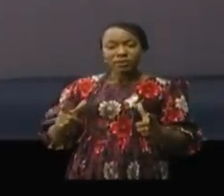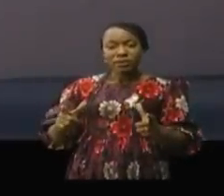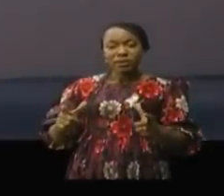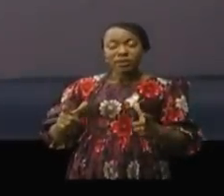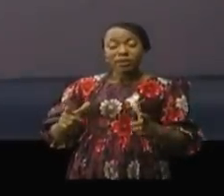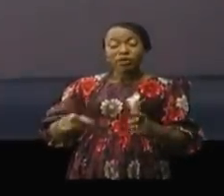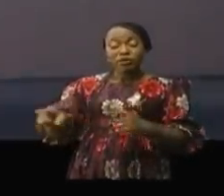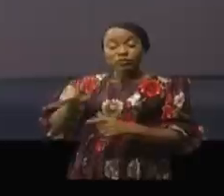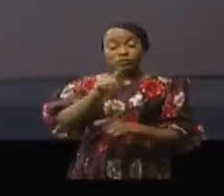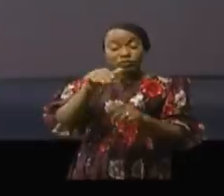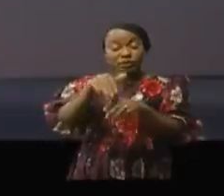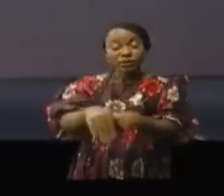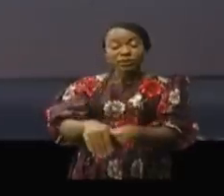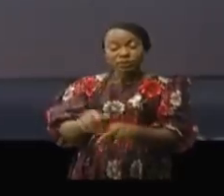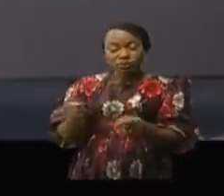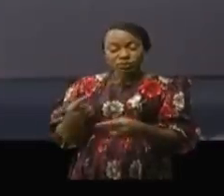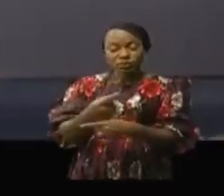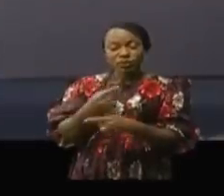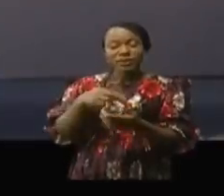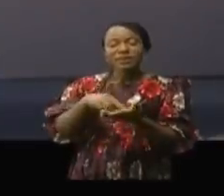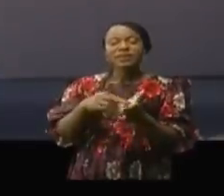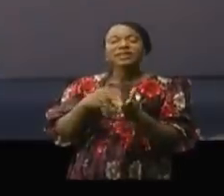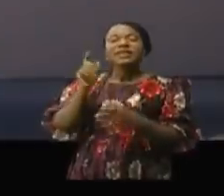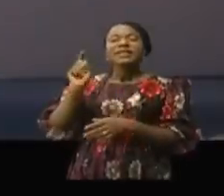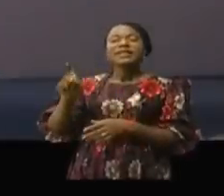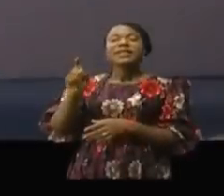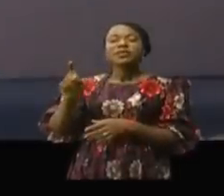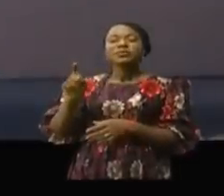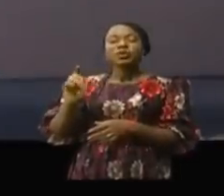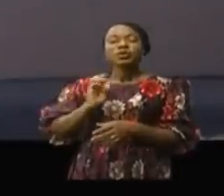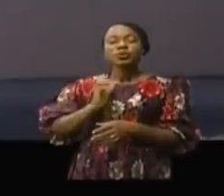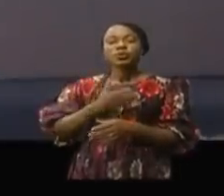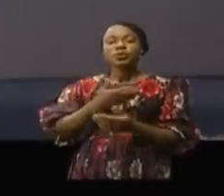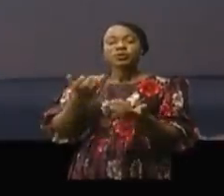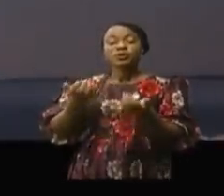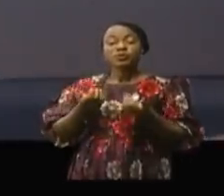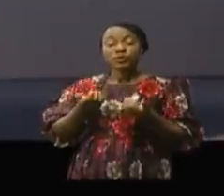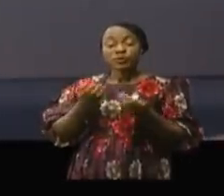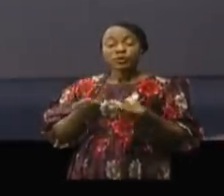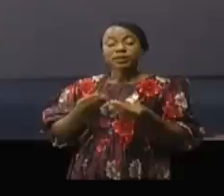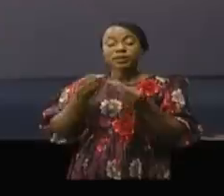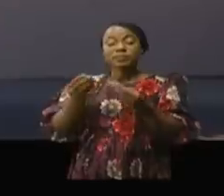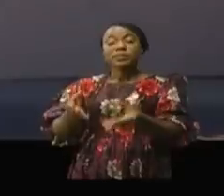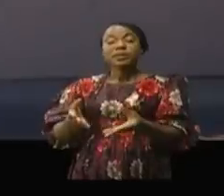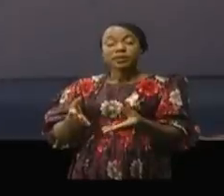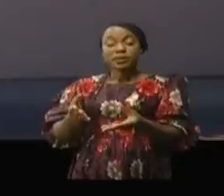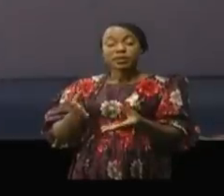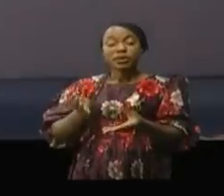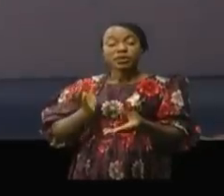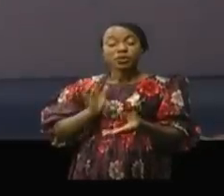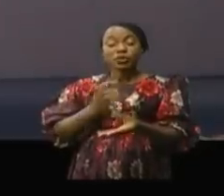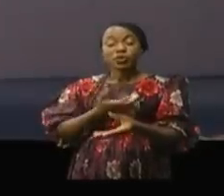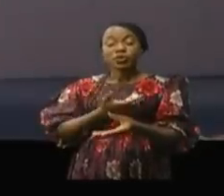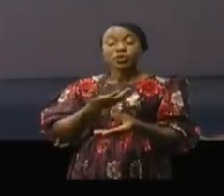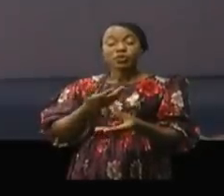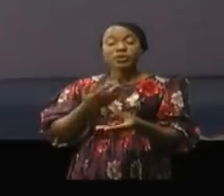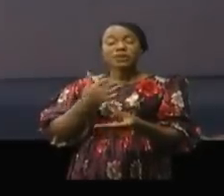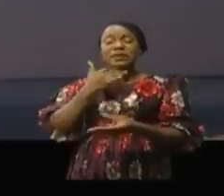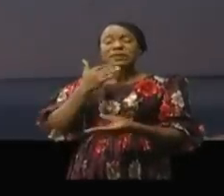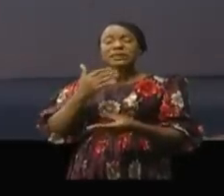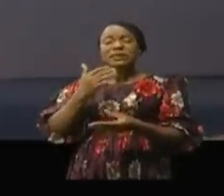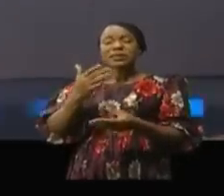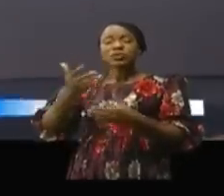assistez est le témoin de notre volonté à mettre nos potentialités au service